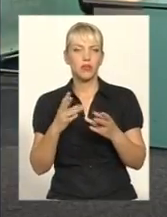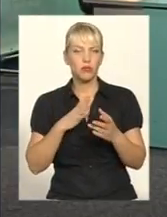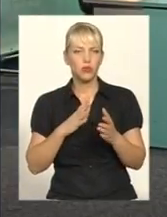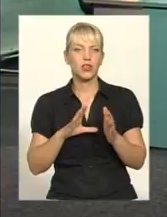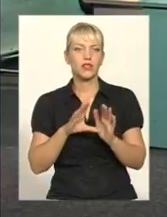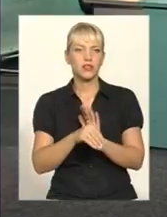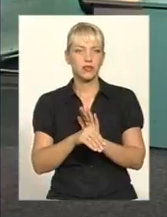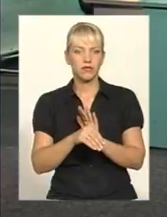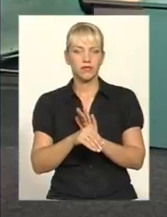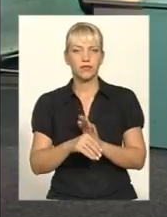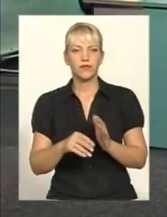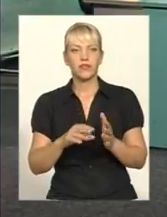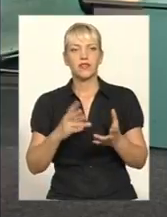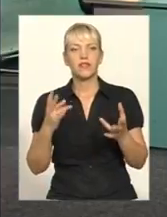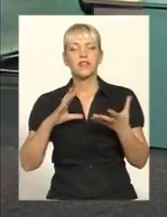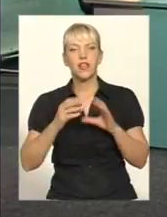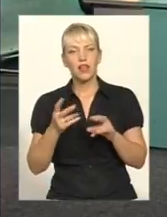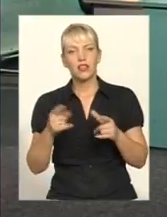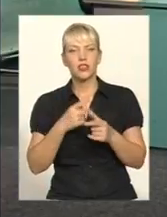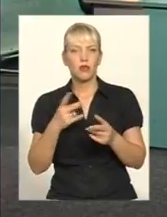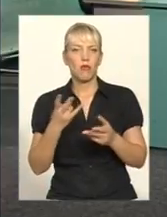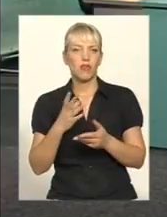взагалі? На мою думку,